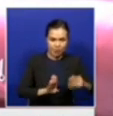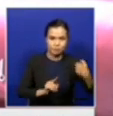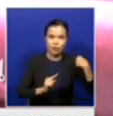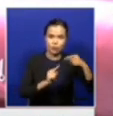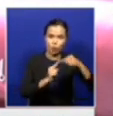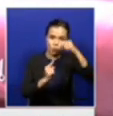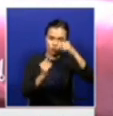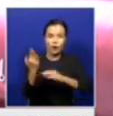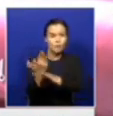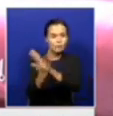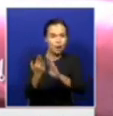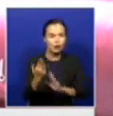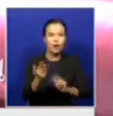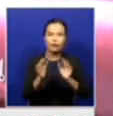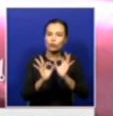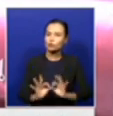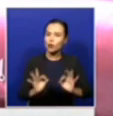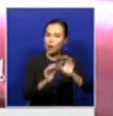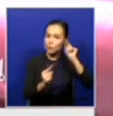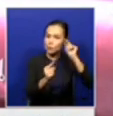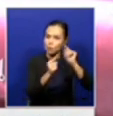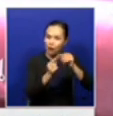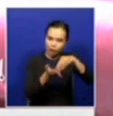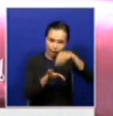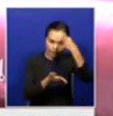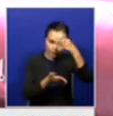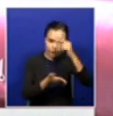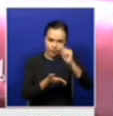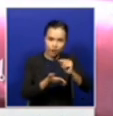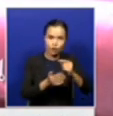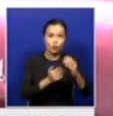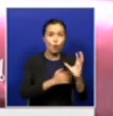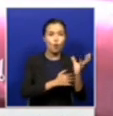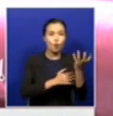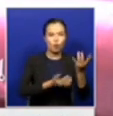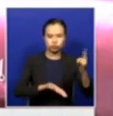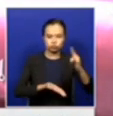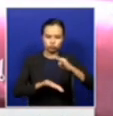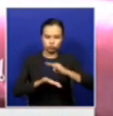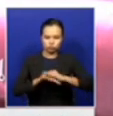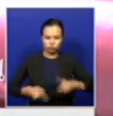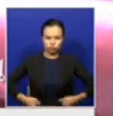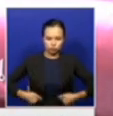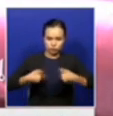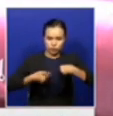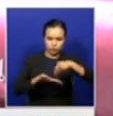พื้นที่เป้าหมายที่สามารถที่จะดึงนักศึกษาจากทั่วโลกมาใช้ชีวิตที่นี่ครับ